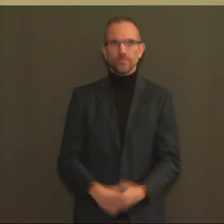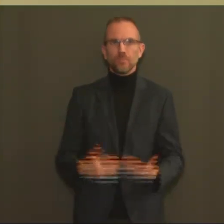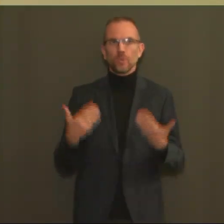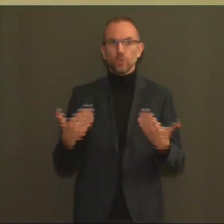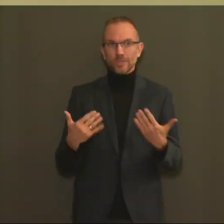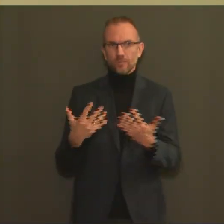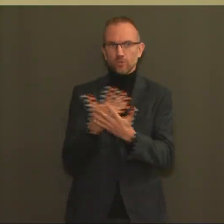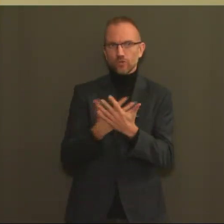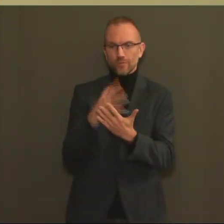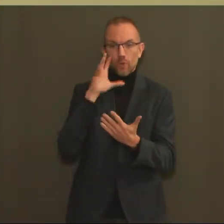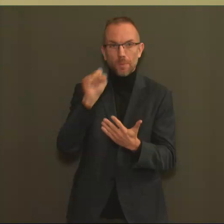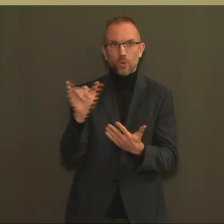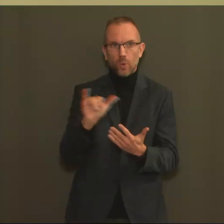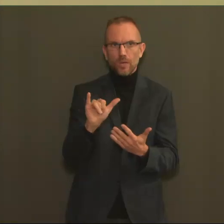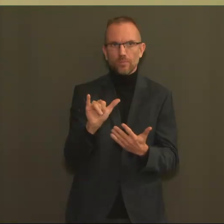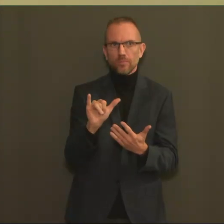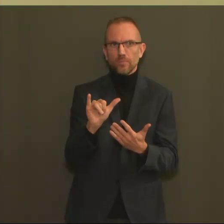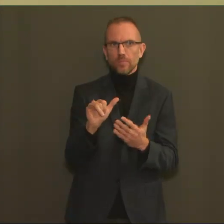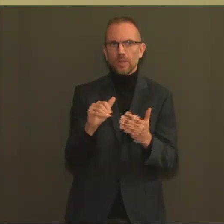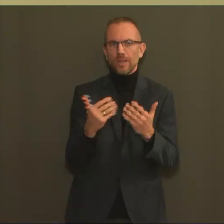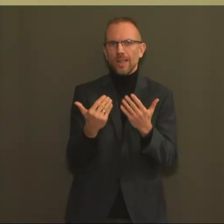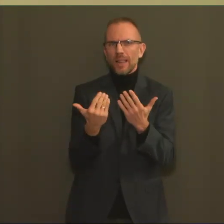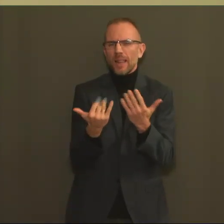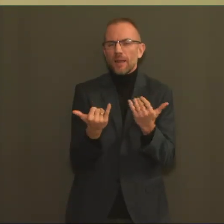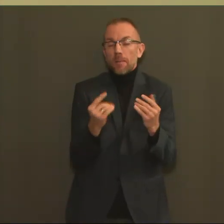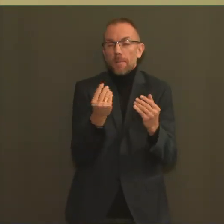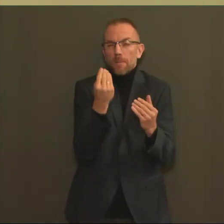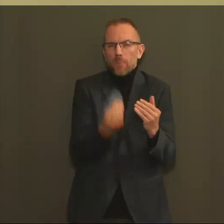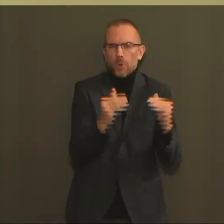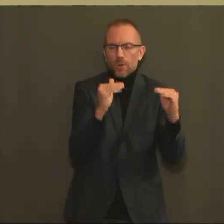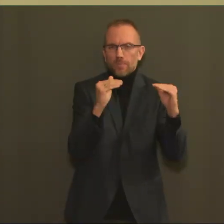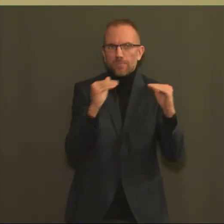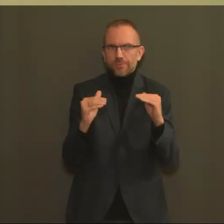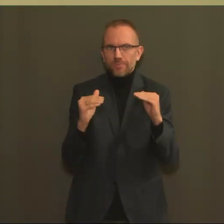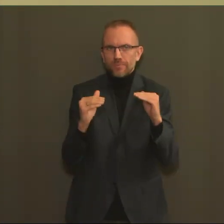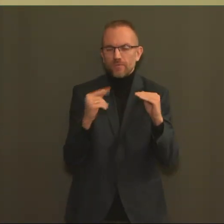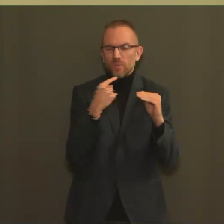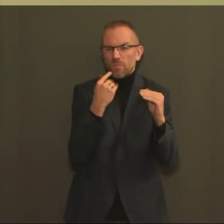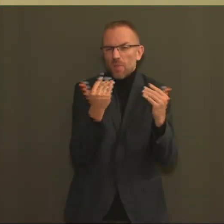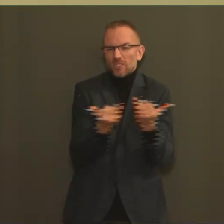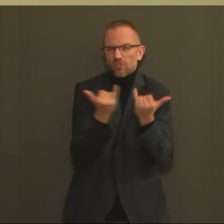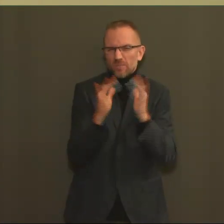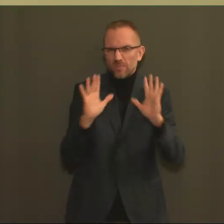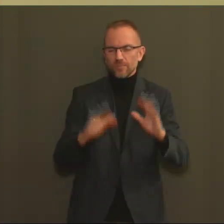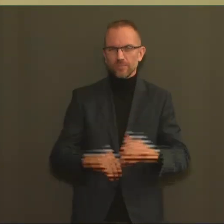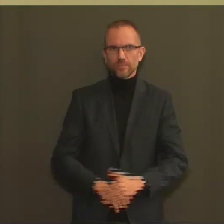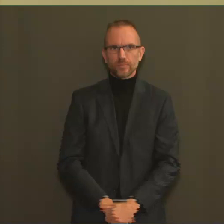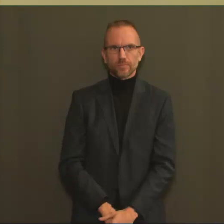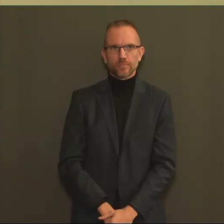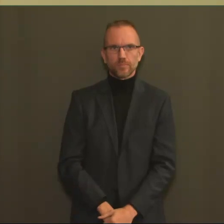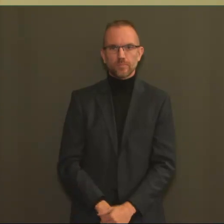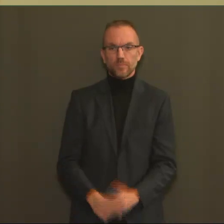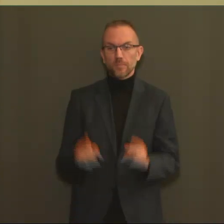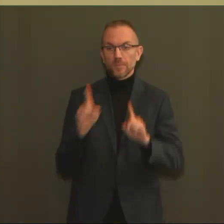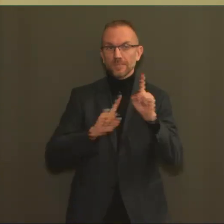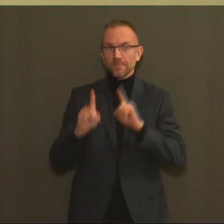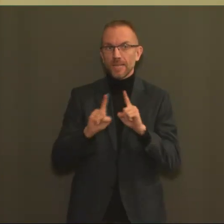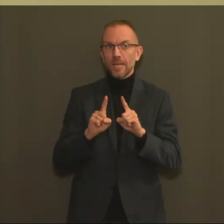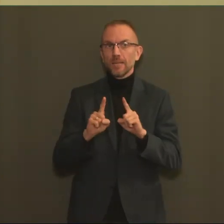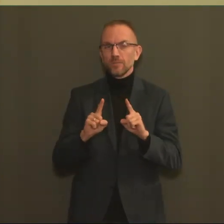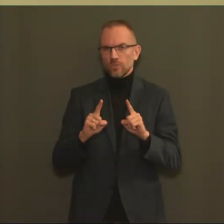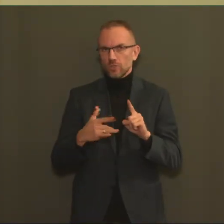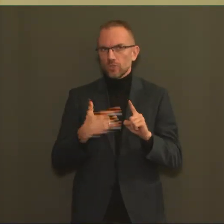initialiseert in waarin ik de meir in totaal skischule poolse onrust perronfase porfieren dat er is